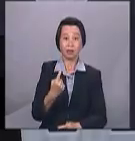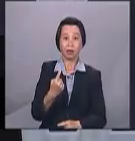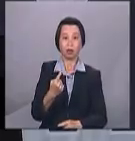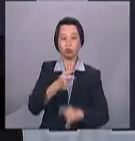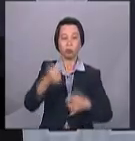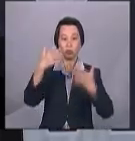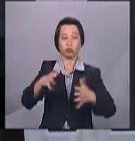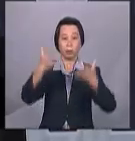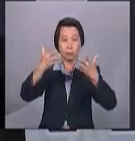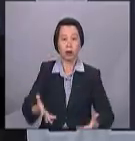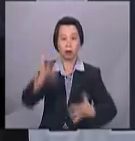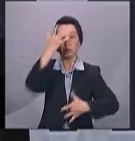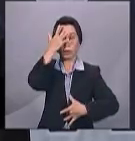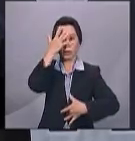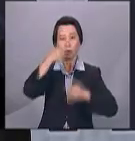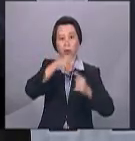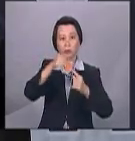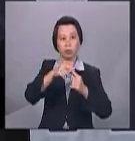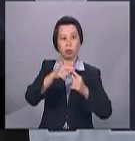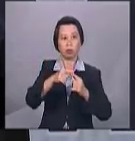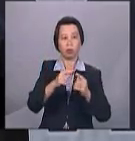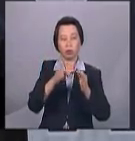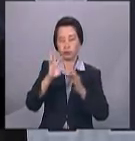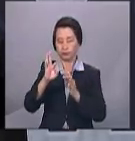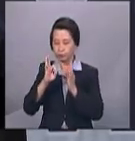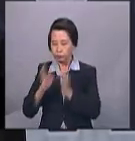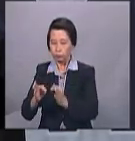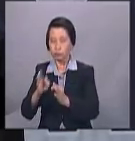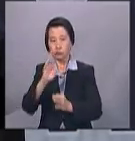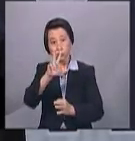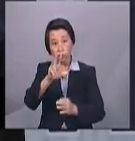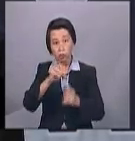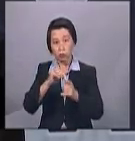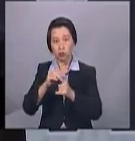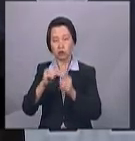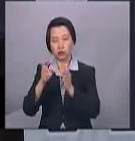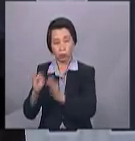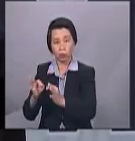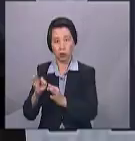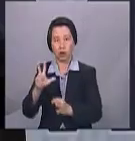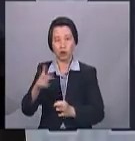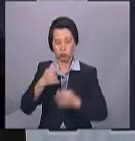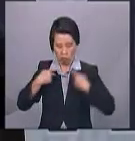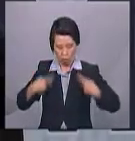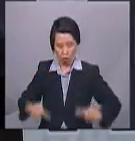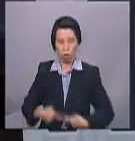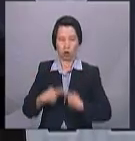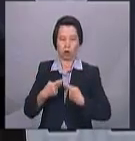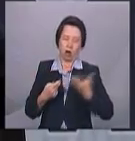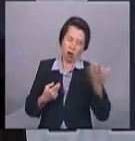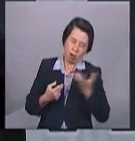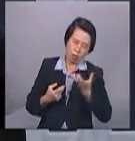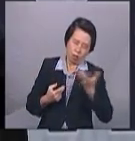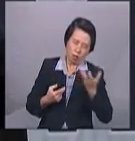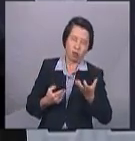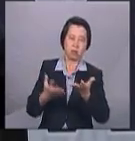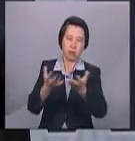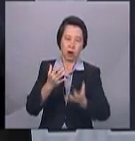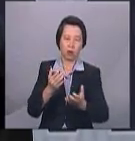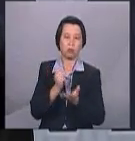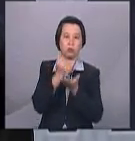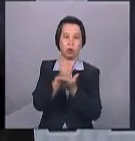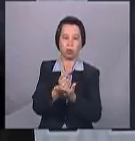lewat, contohnya bila fasa ketiga ataupun keempat mereka dah ada radang paru-paru dan mereka memerlukan